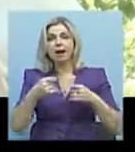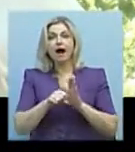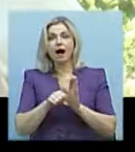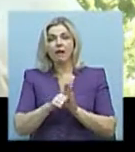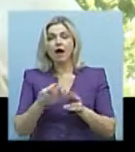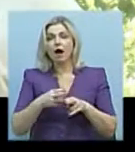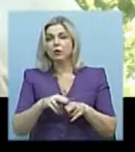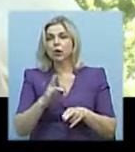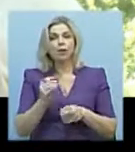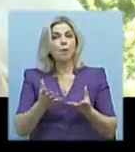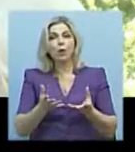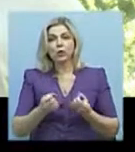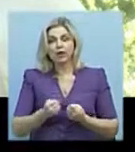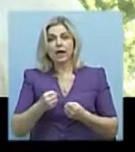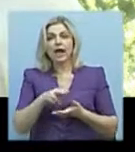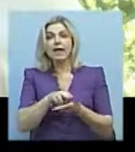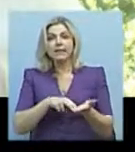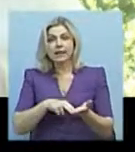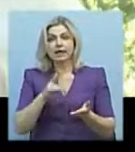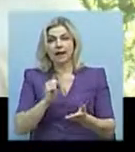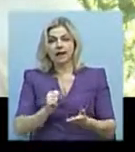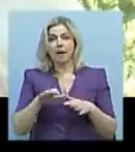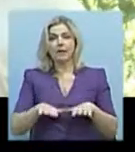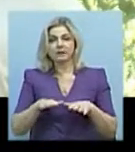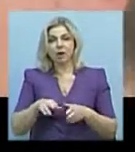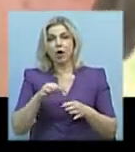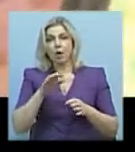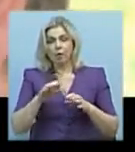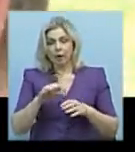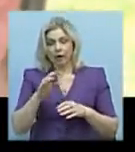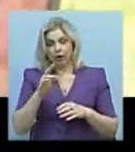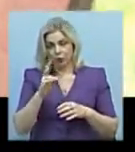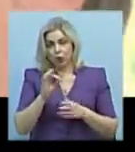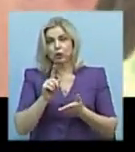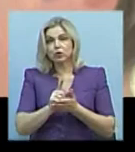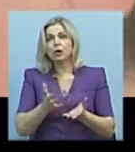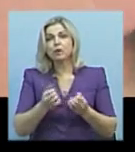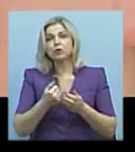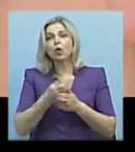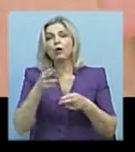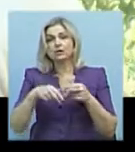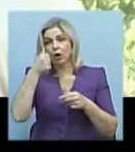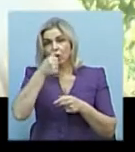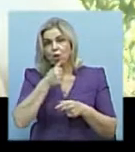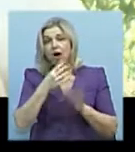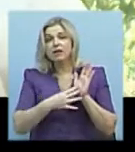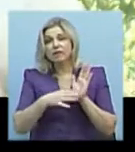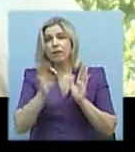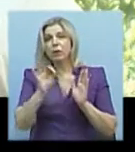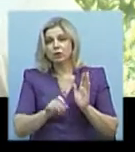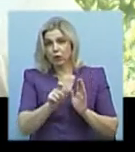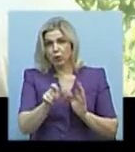отримали ліцензії на цифрове мовлення, але мають отримати її до кінця року. Я думаю, на сьогодні 90% людей розуміє,